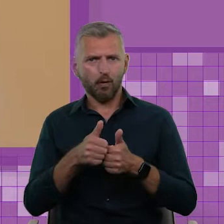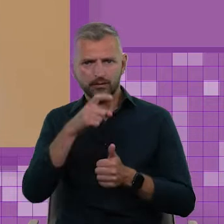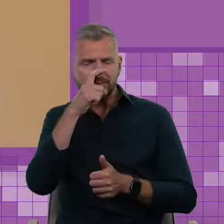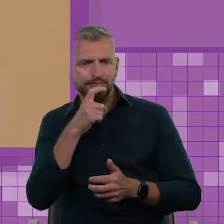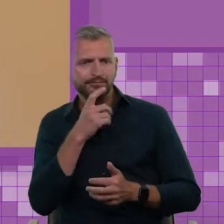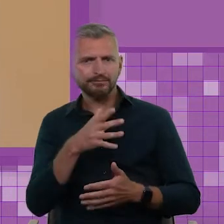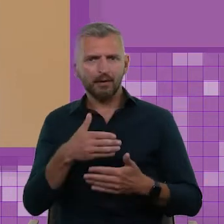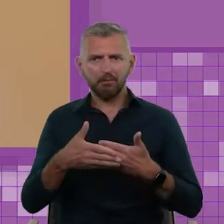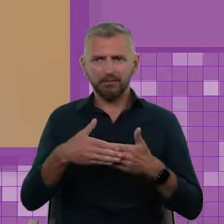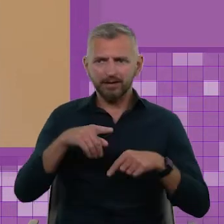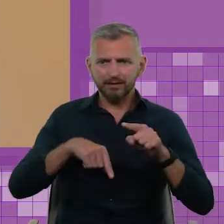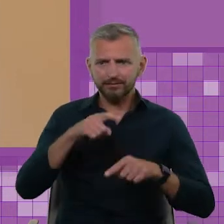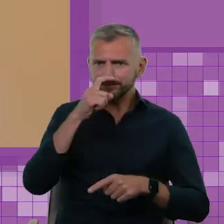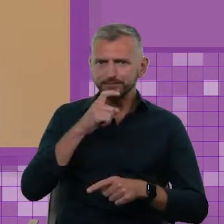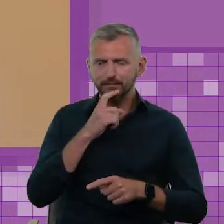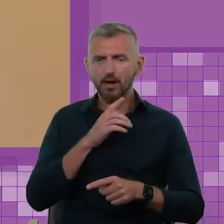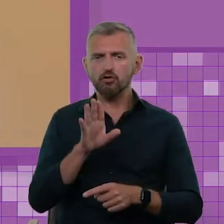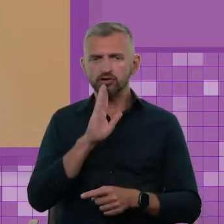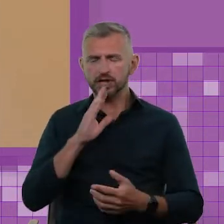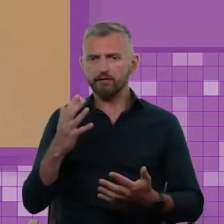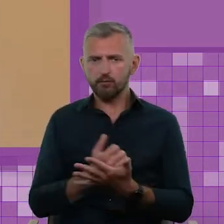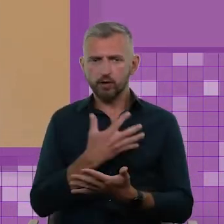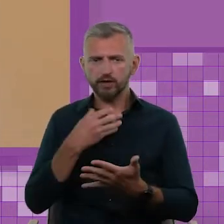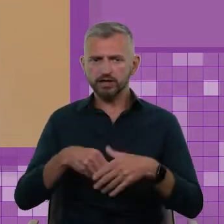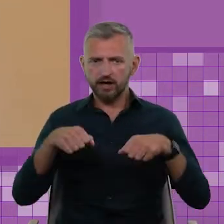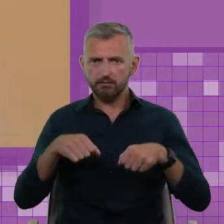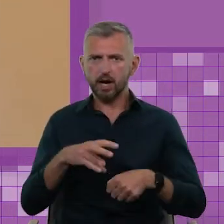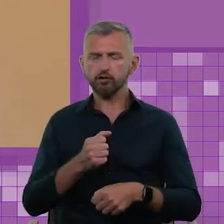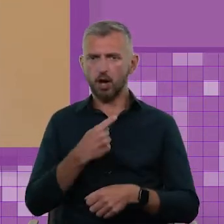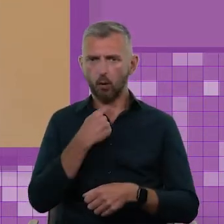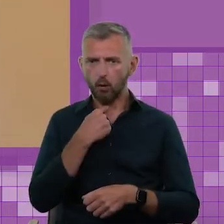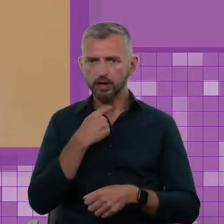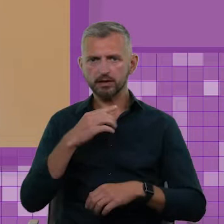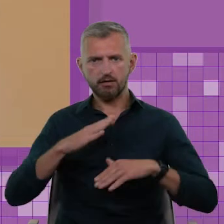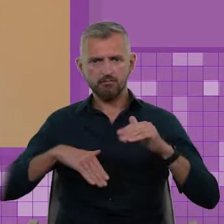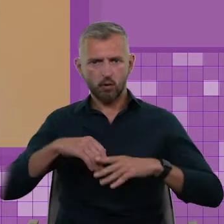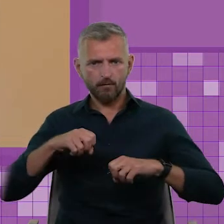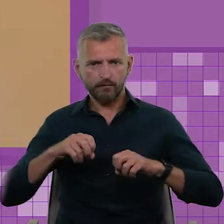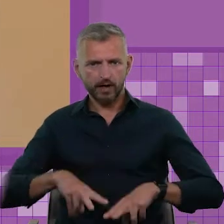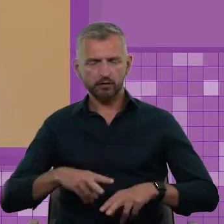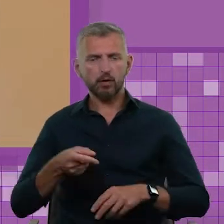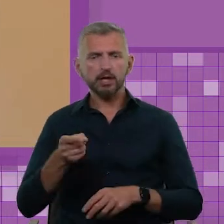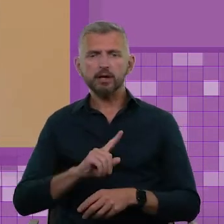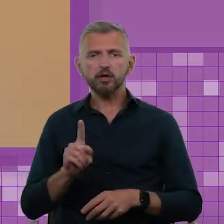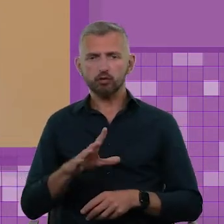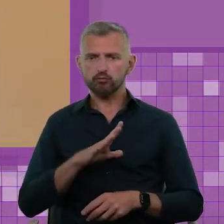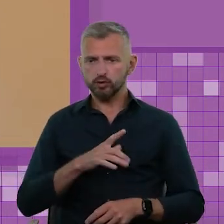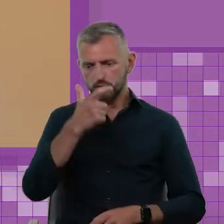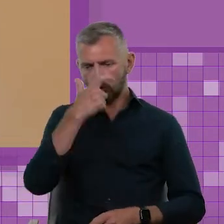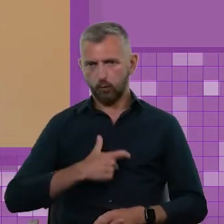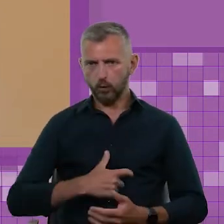близьких, жінки виборювали своє право на голос, на професію, на те, щоб бути